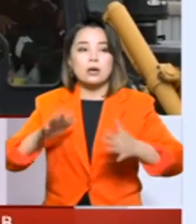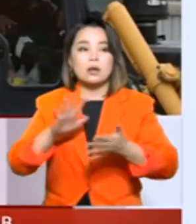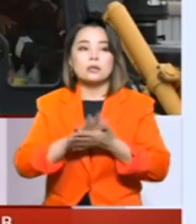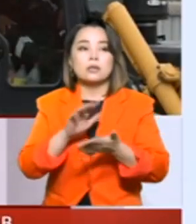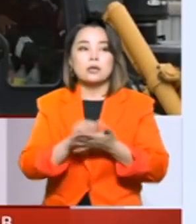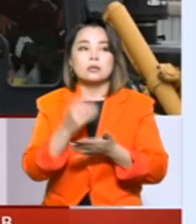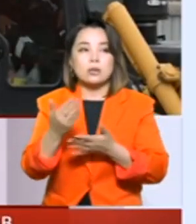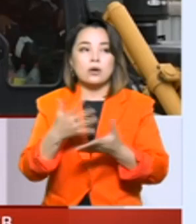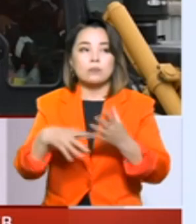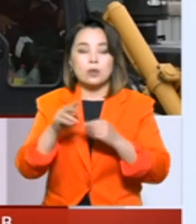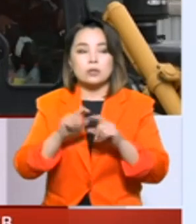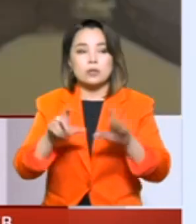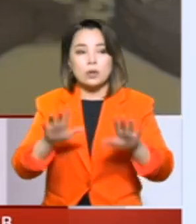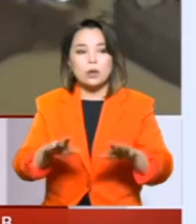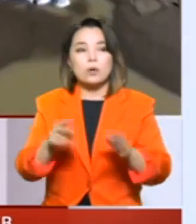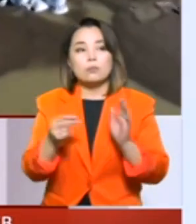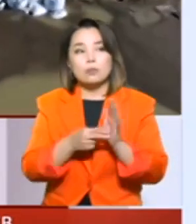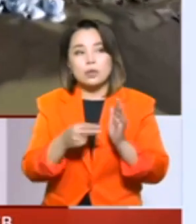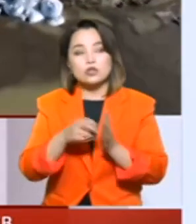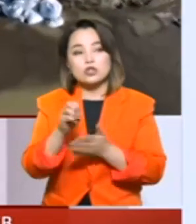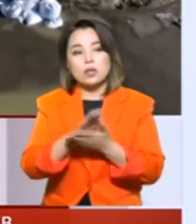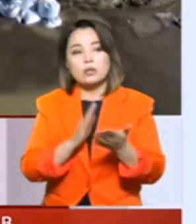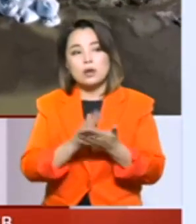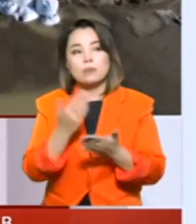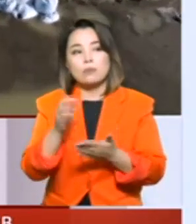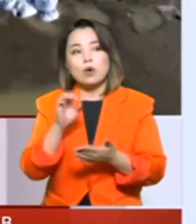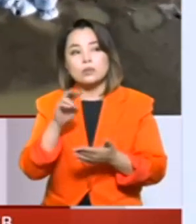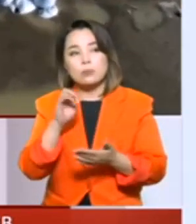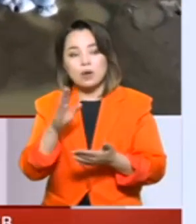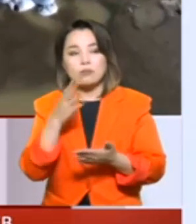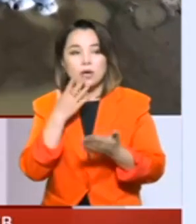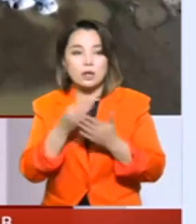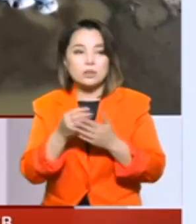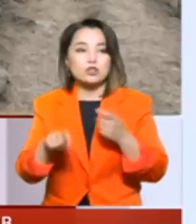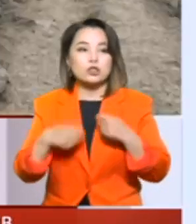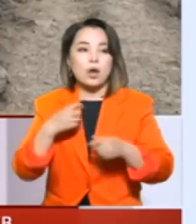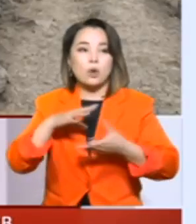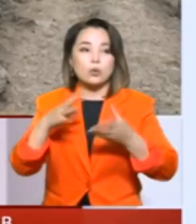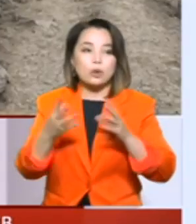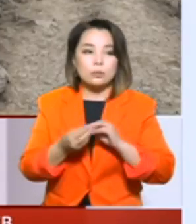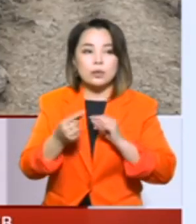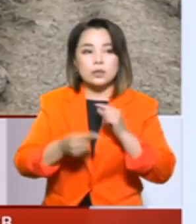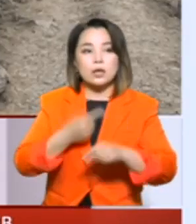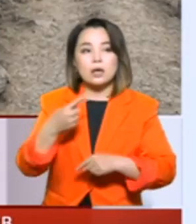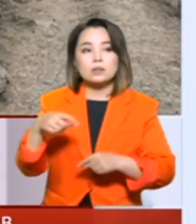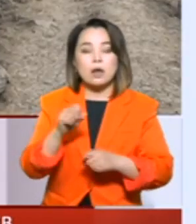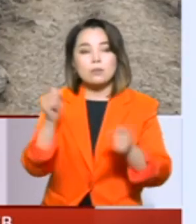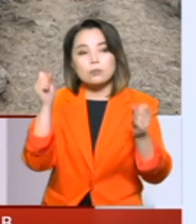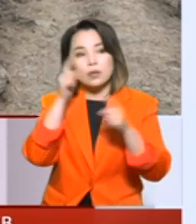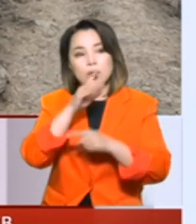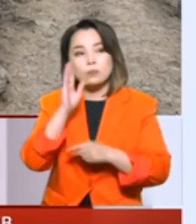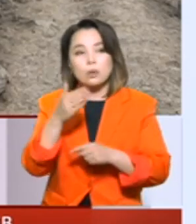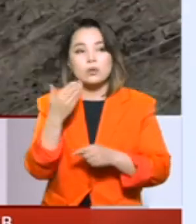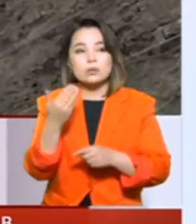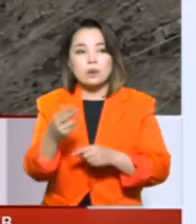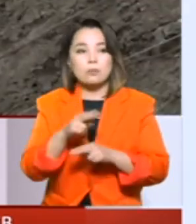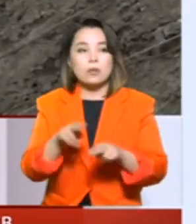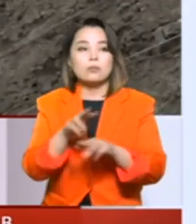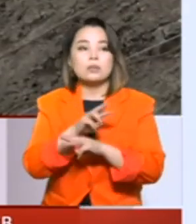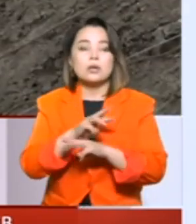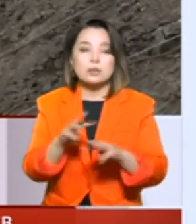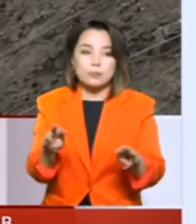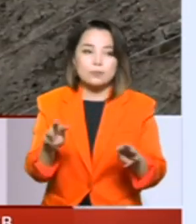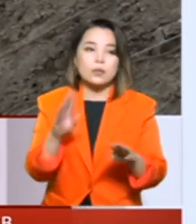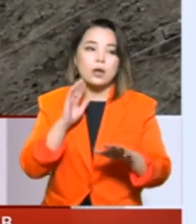қираған бүлінген нысандарды бағалау жалғасып жатыр. Бозымбаевтың айтуынша, шығын көлемі келесі апта белгілі болады. Ал